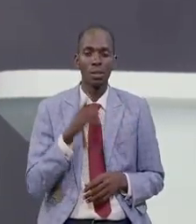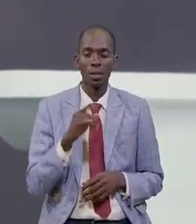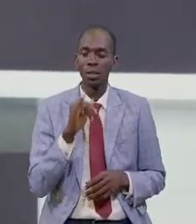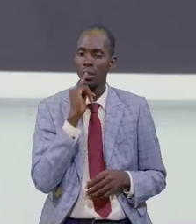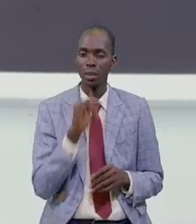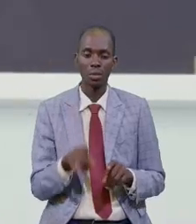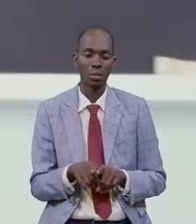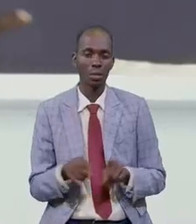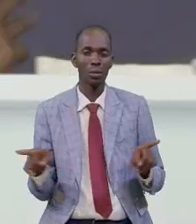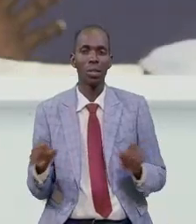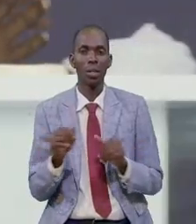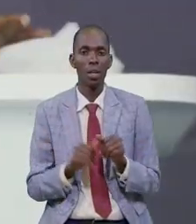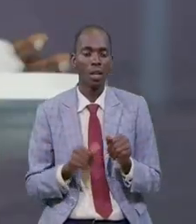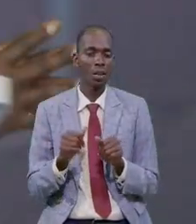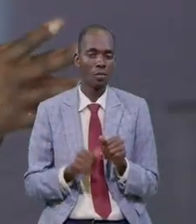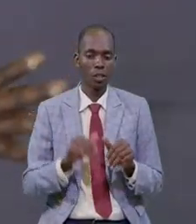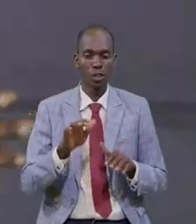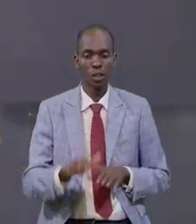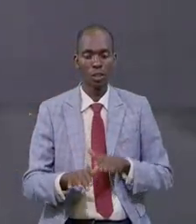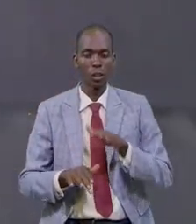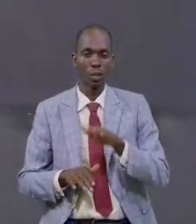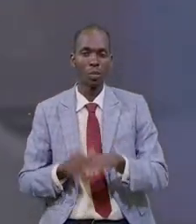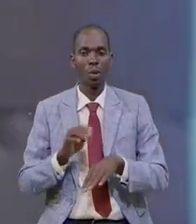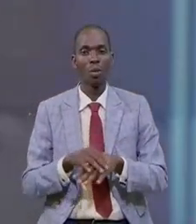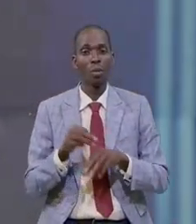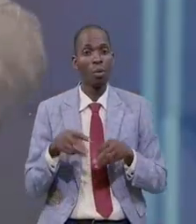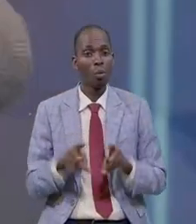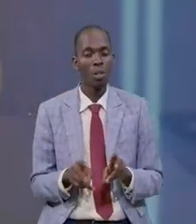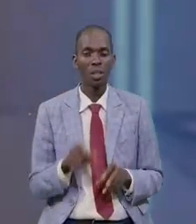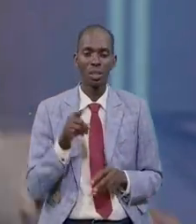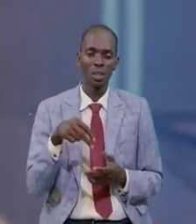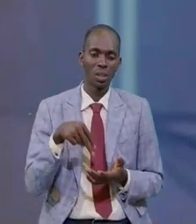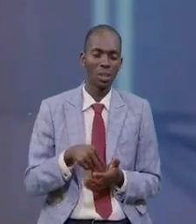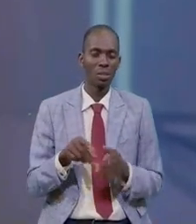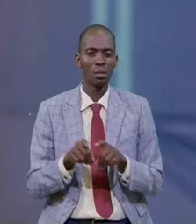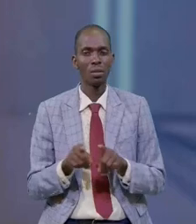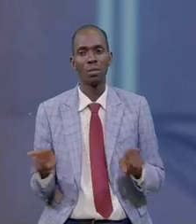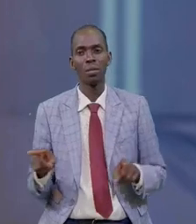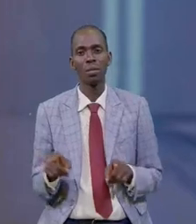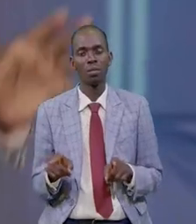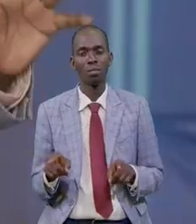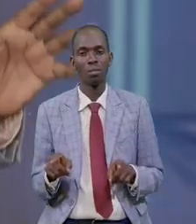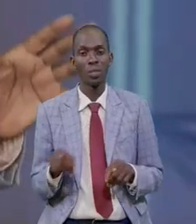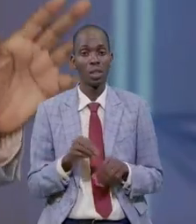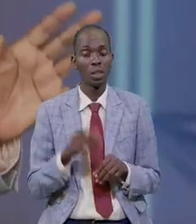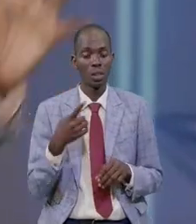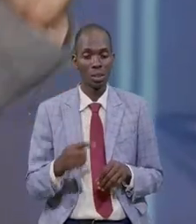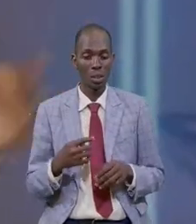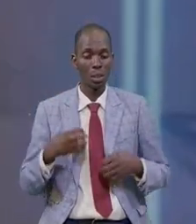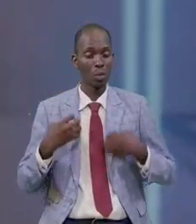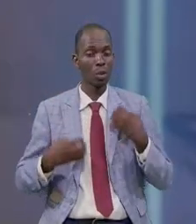distingué à chaque pas le long du chemin il s'est distingué dans les émotions